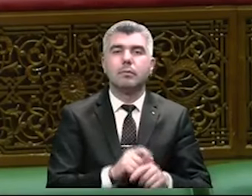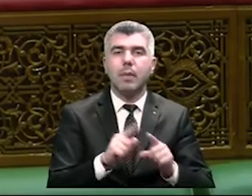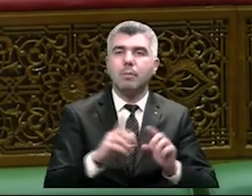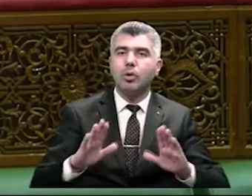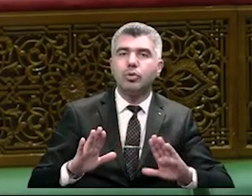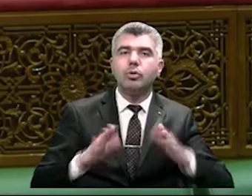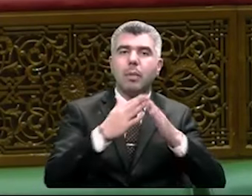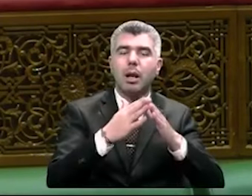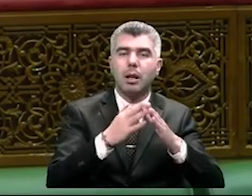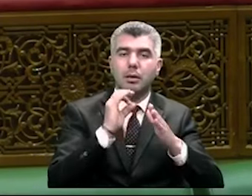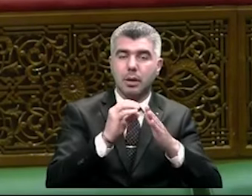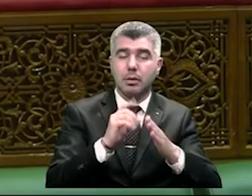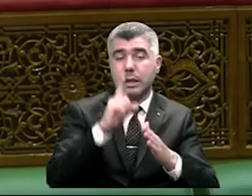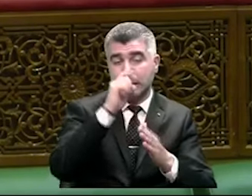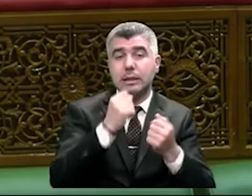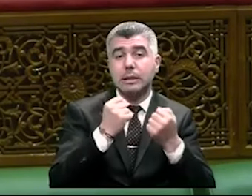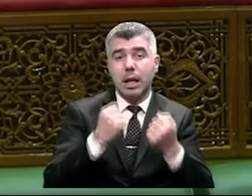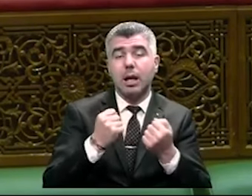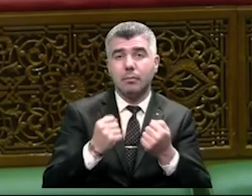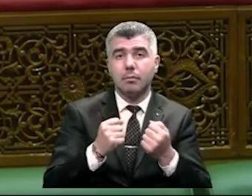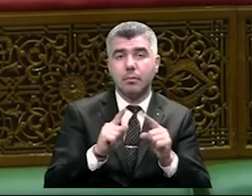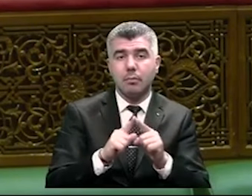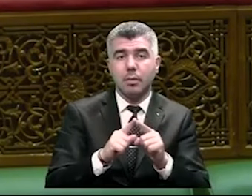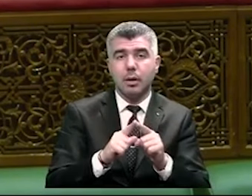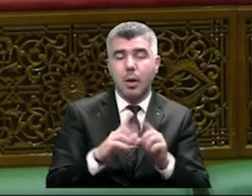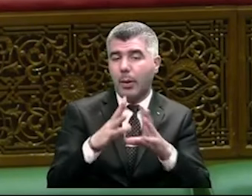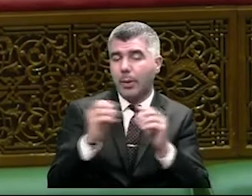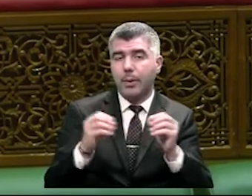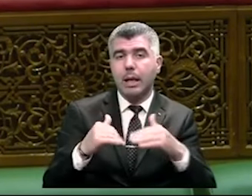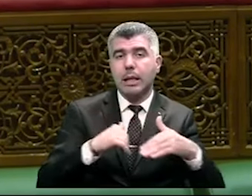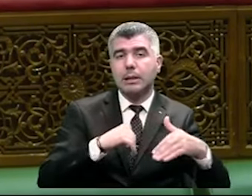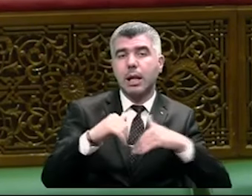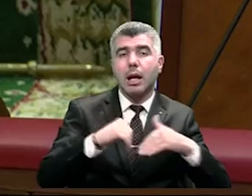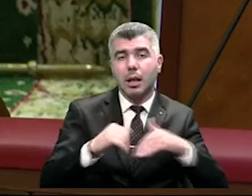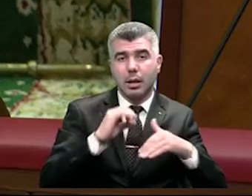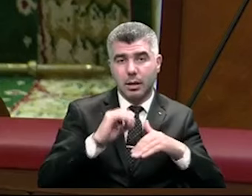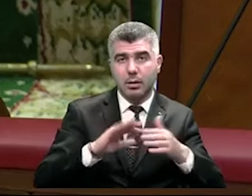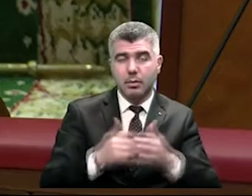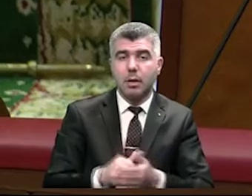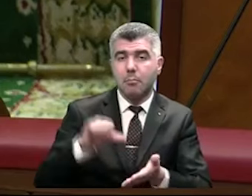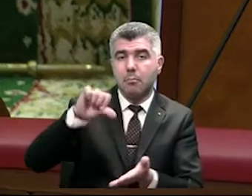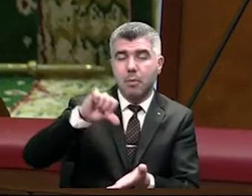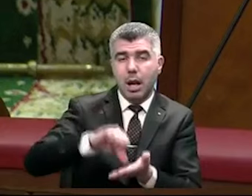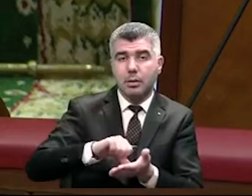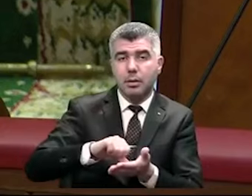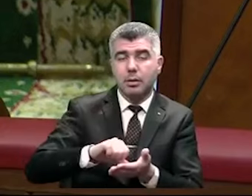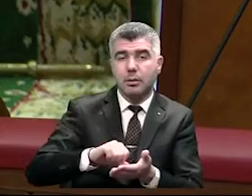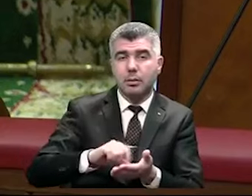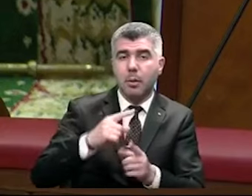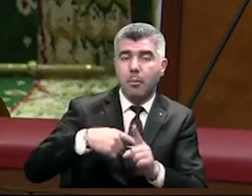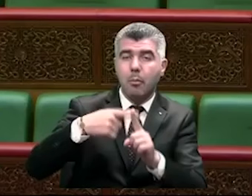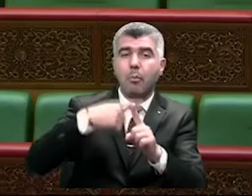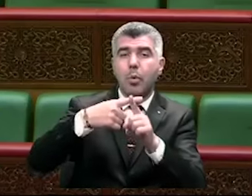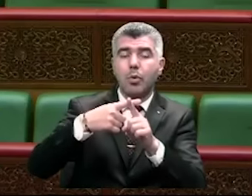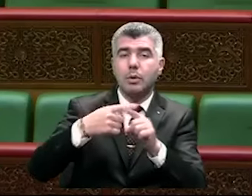الجبلي معاناه حقيقيه تعيشها المنطقه في غياب هذا المحور الطرقي كيف لا وهي المنطقه التي تعرف اعلى